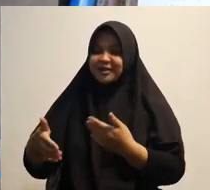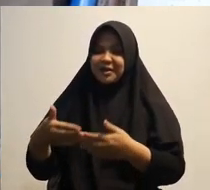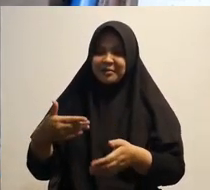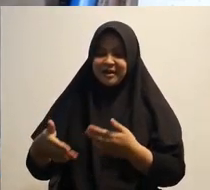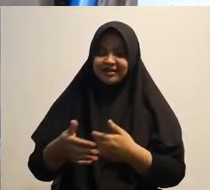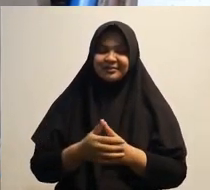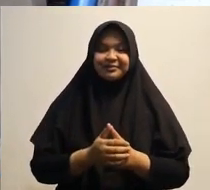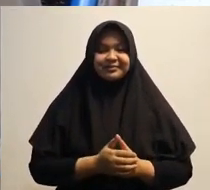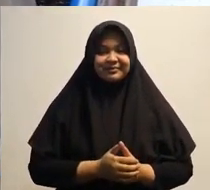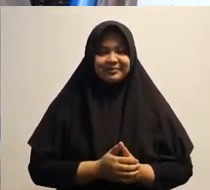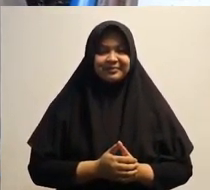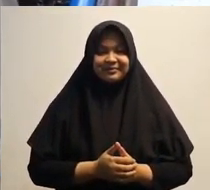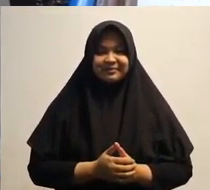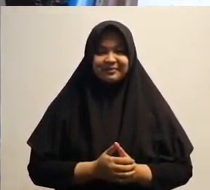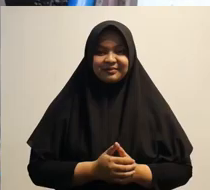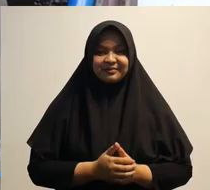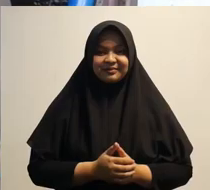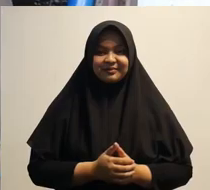Enggak apa-apa.